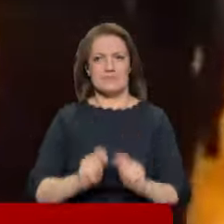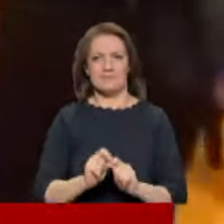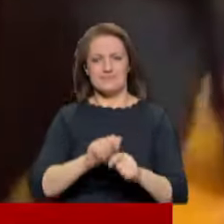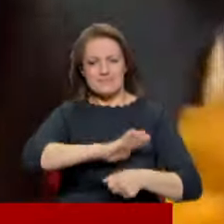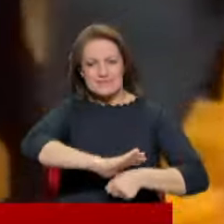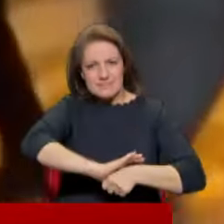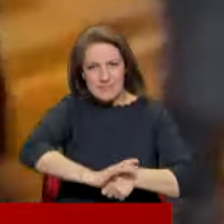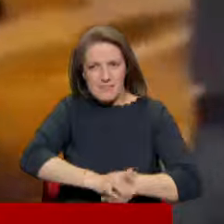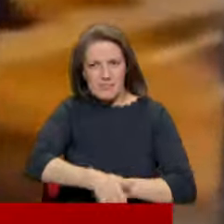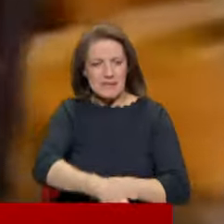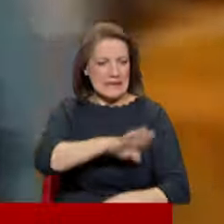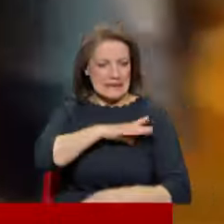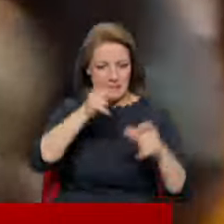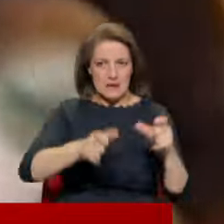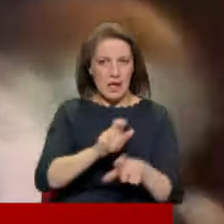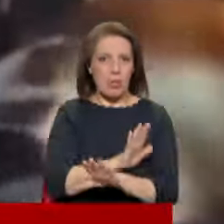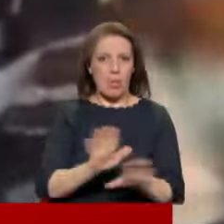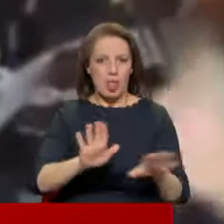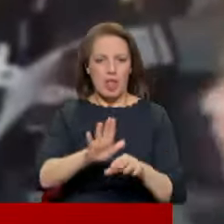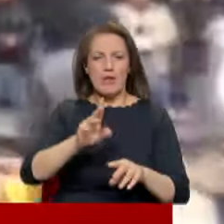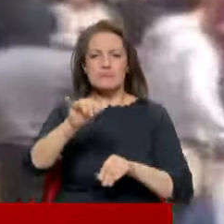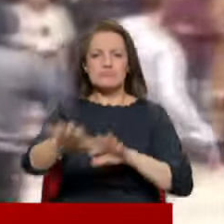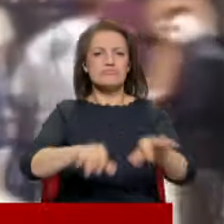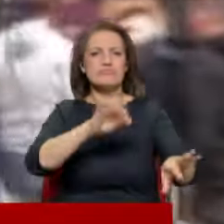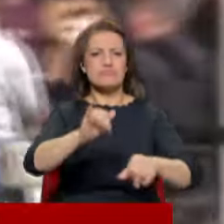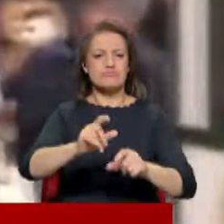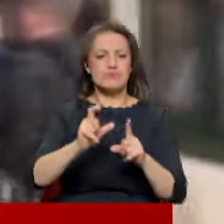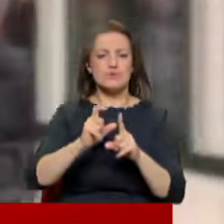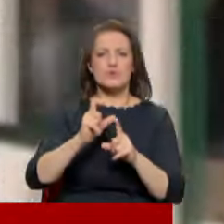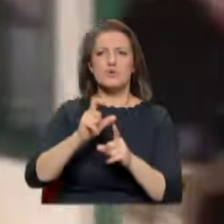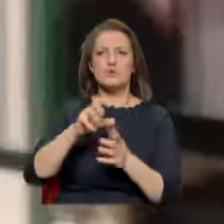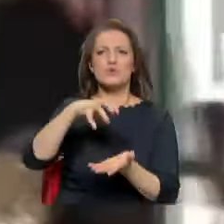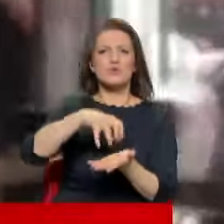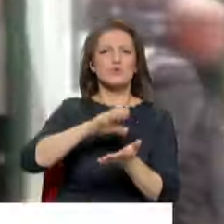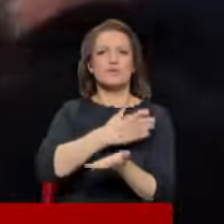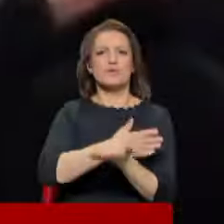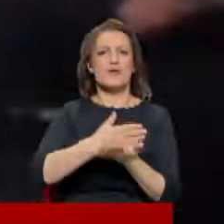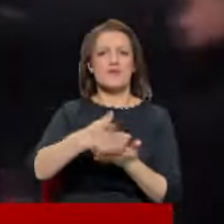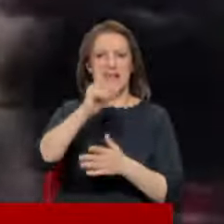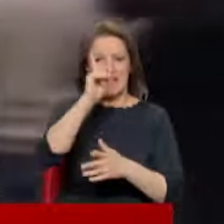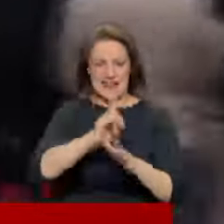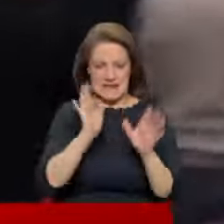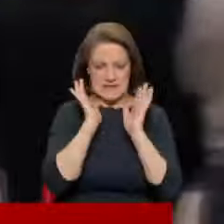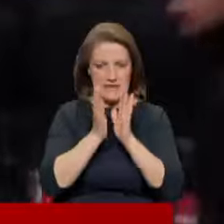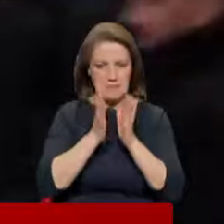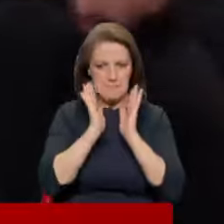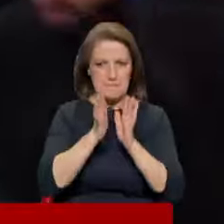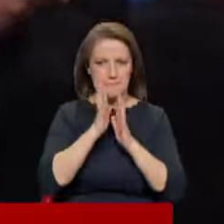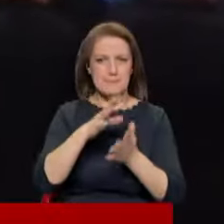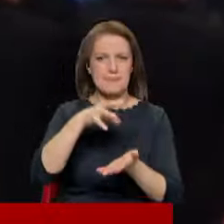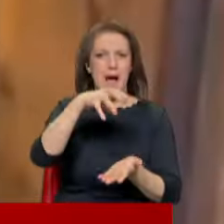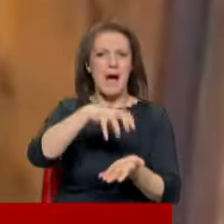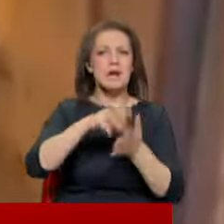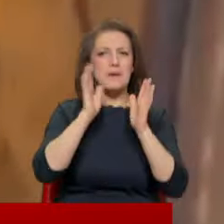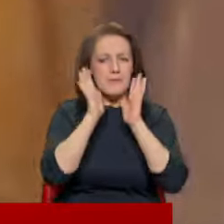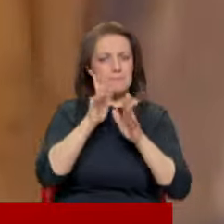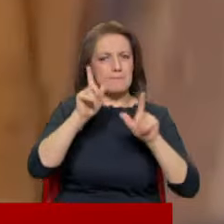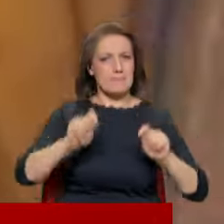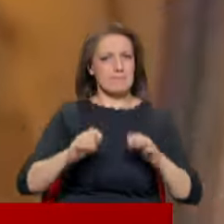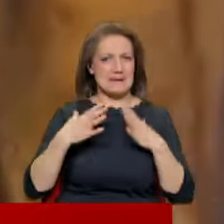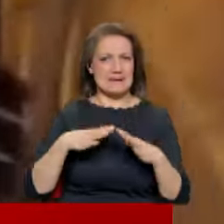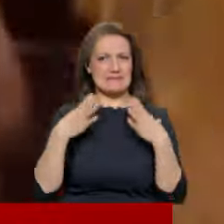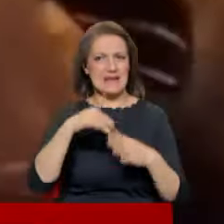Zulüm Gazze ile sınırlı kalmadı. İşgal altındaki Doğu Kudüs'te de sürdü. İlk teravih namazını Mescid-i Aksa'da kılmak